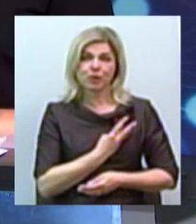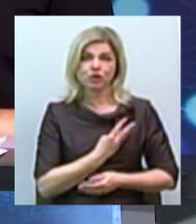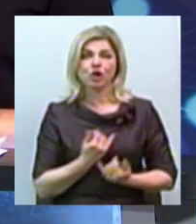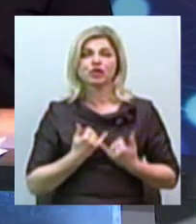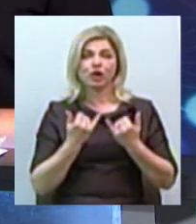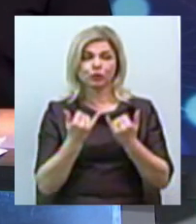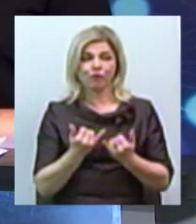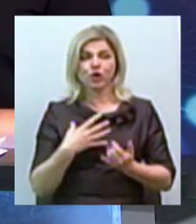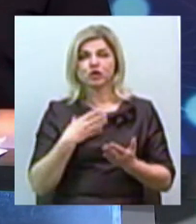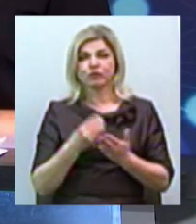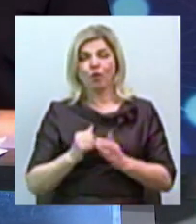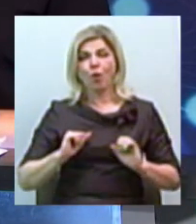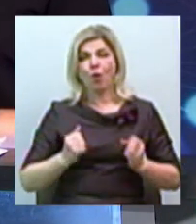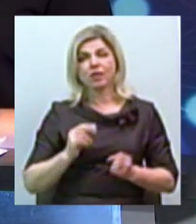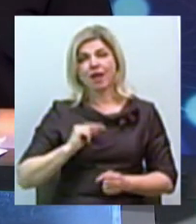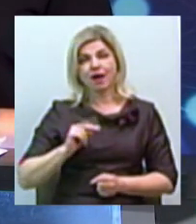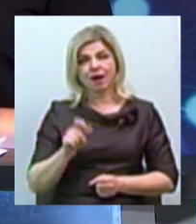шановним своїм колегам,